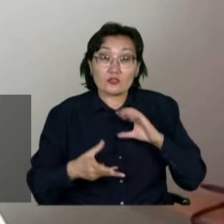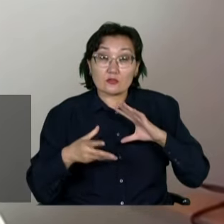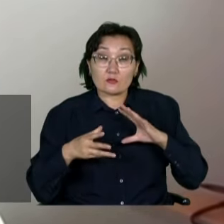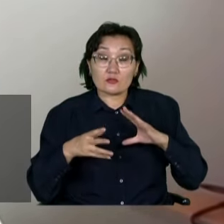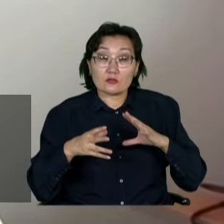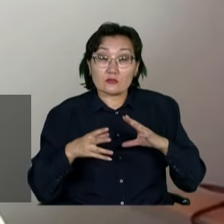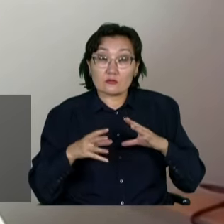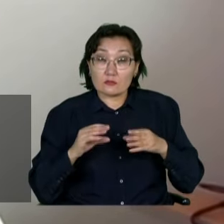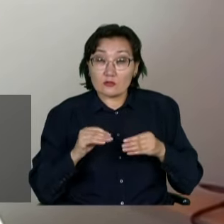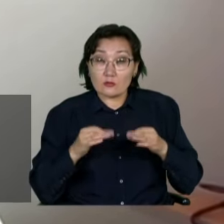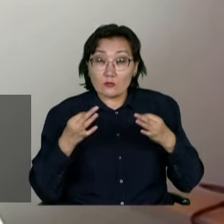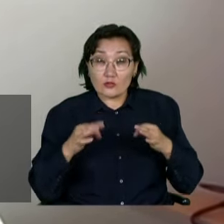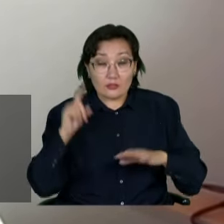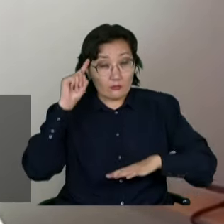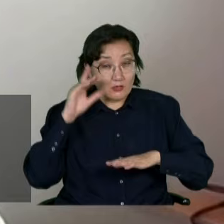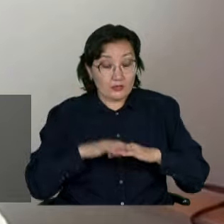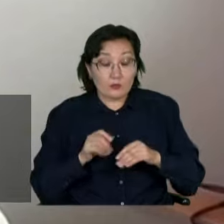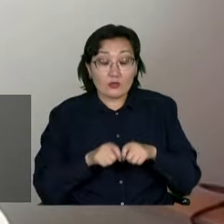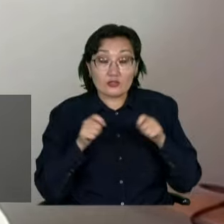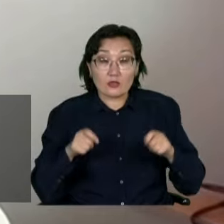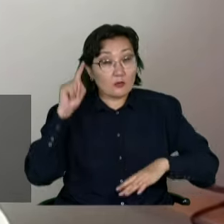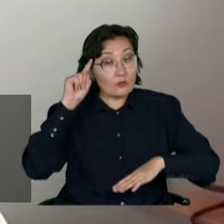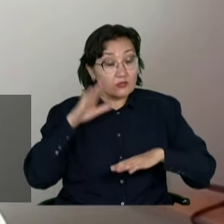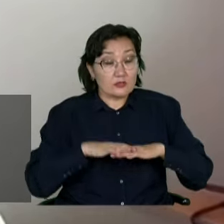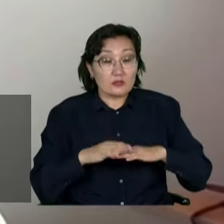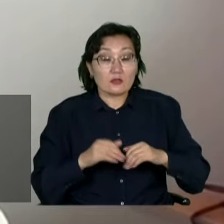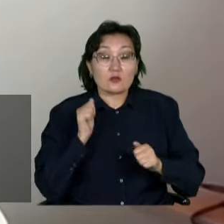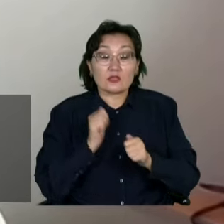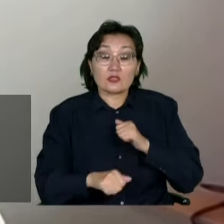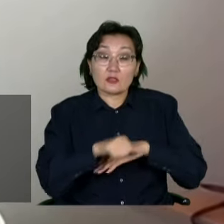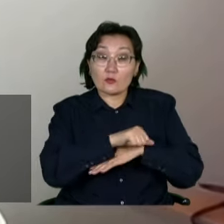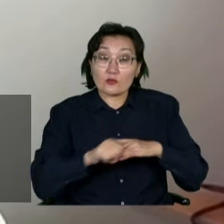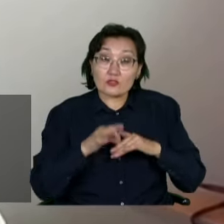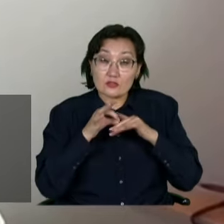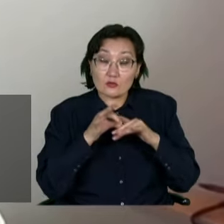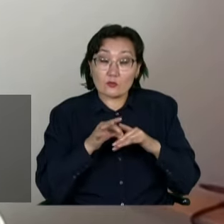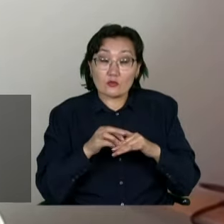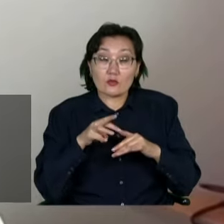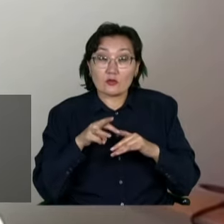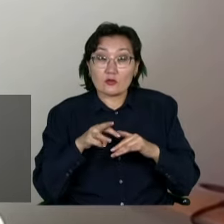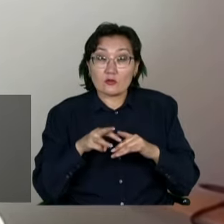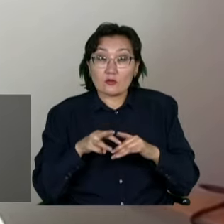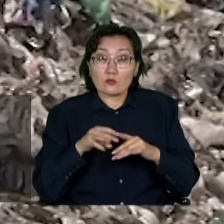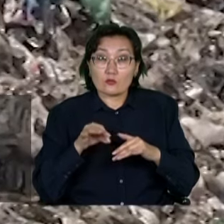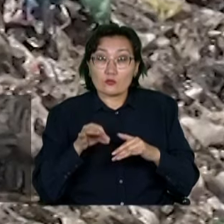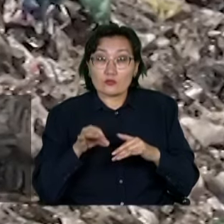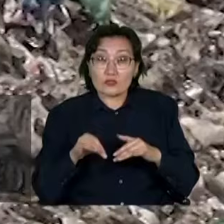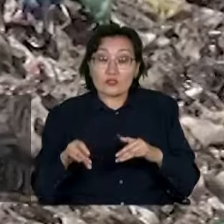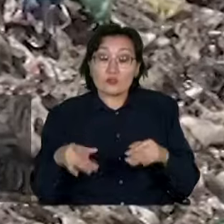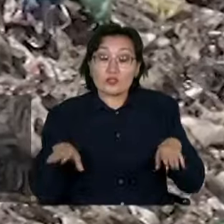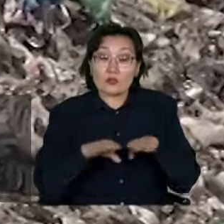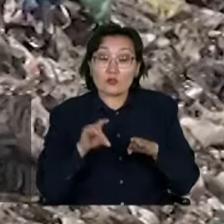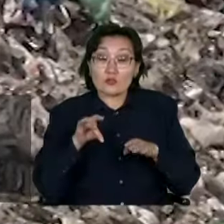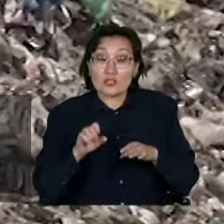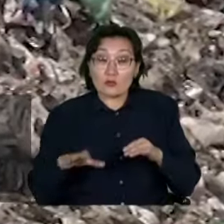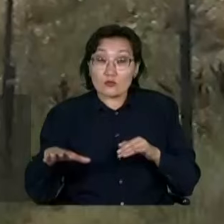также предоставляют доступ акиматам. И акимат каждый по своей территории уже проводит утилизацию несанкционированных свалок. Всего в этом году